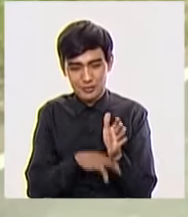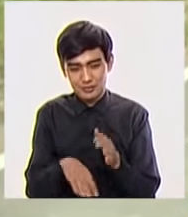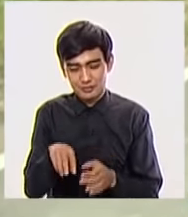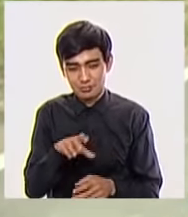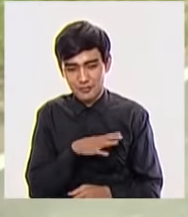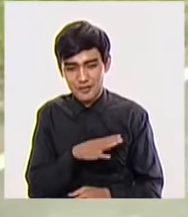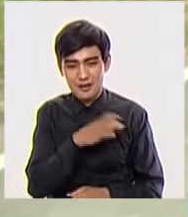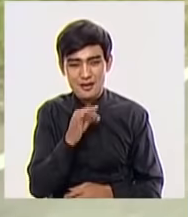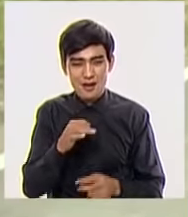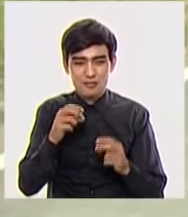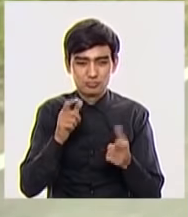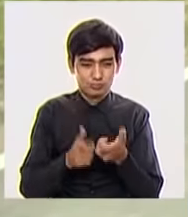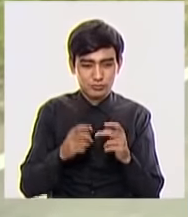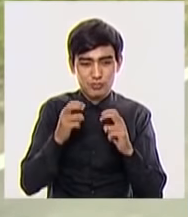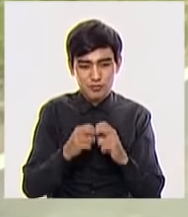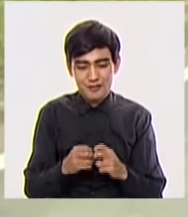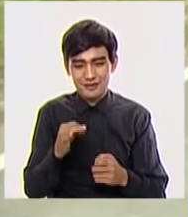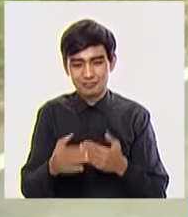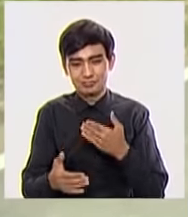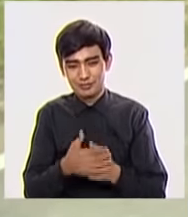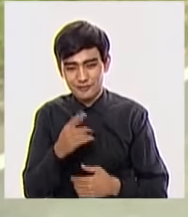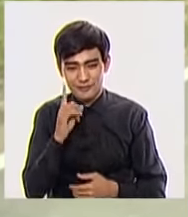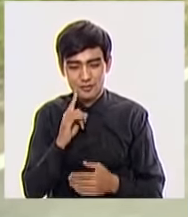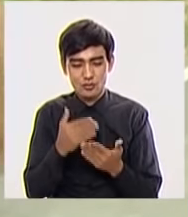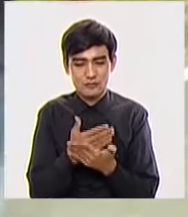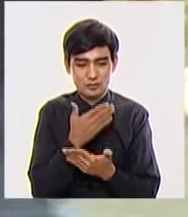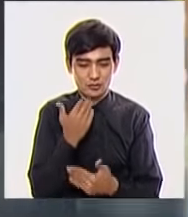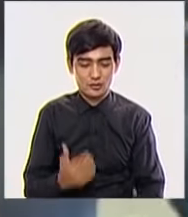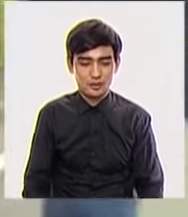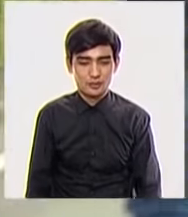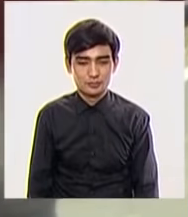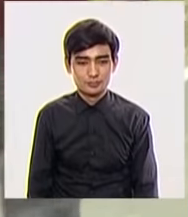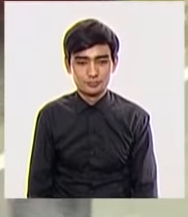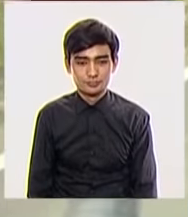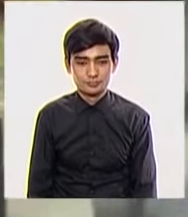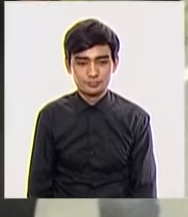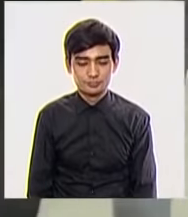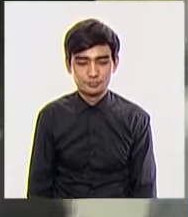каких-то серьезных проверках и наказаниях информации пока нет. Наталья?